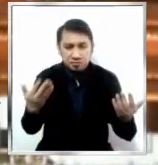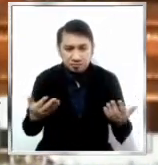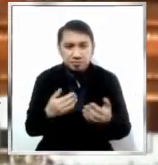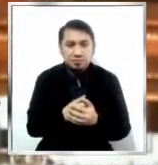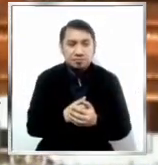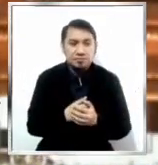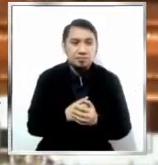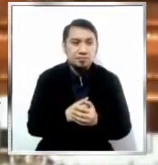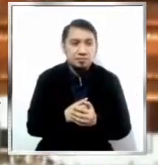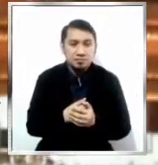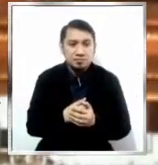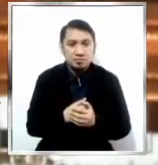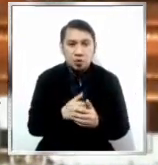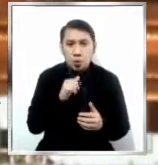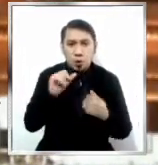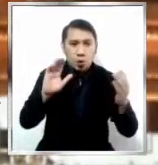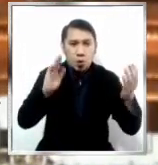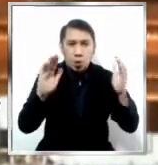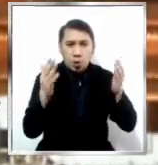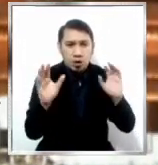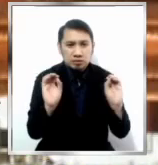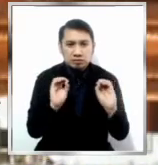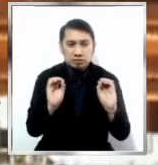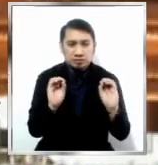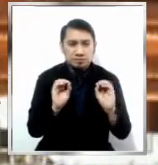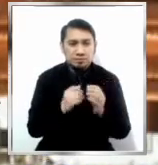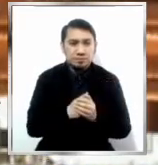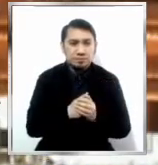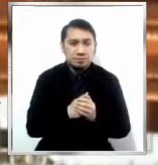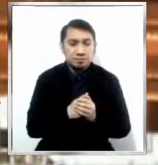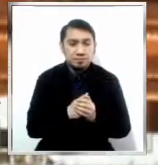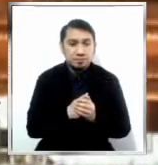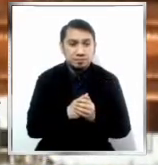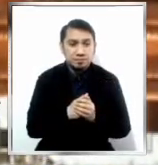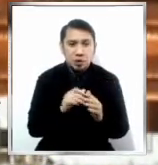ibang nations, hindi masyado maganda.